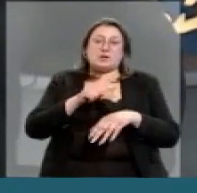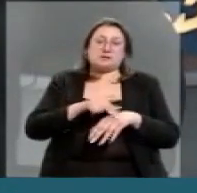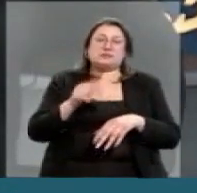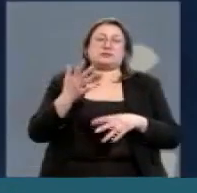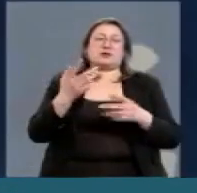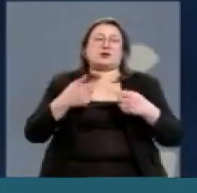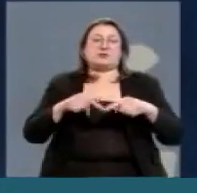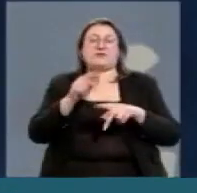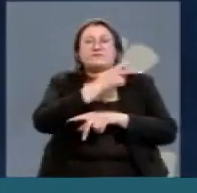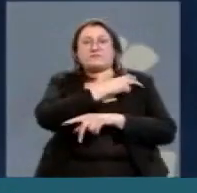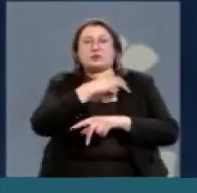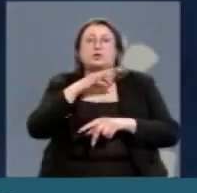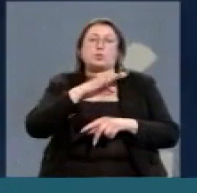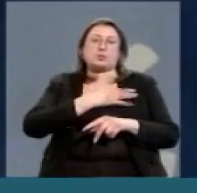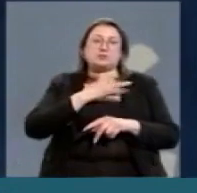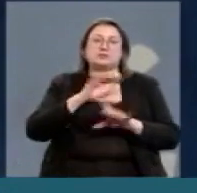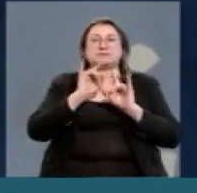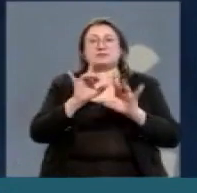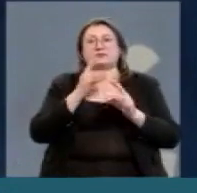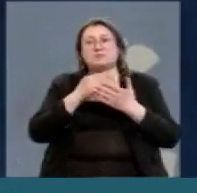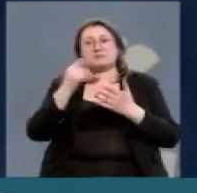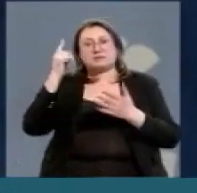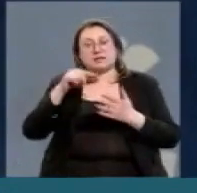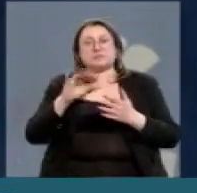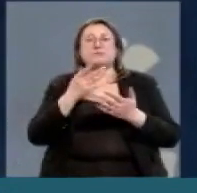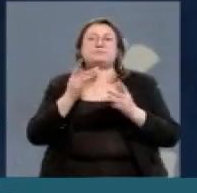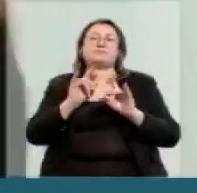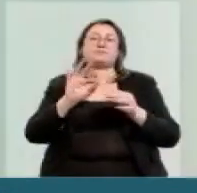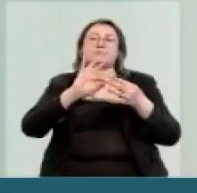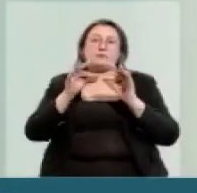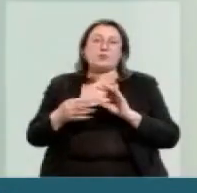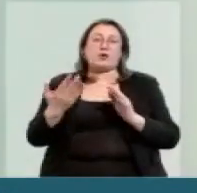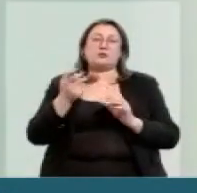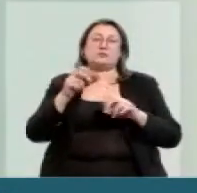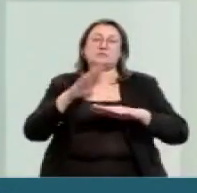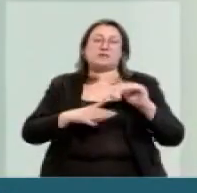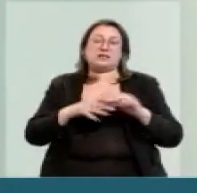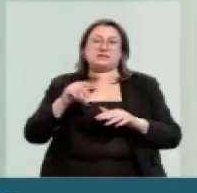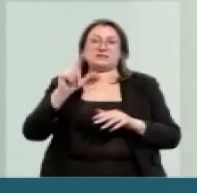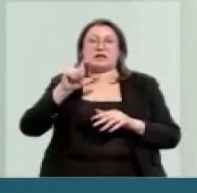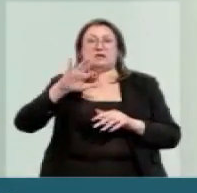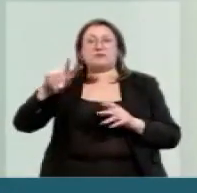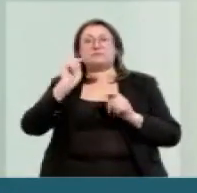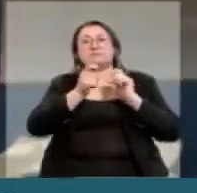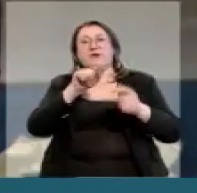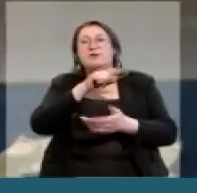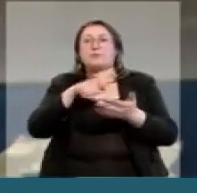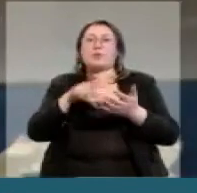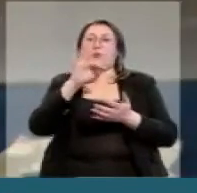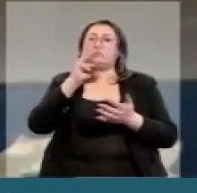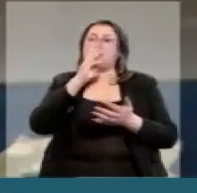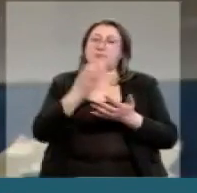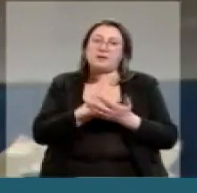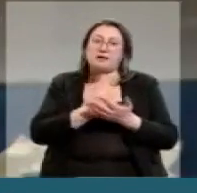правоохранительных органов, врачи и юристы поделились знаниями и рассказали о тонкостях их профессии. С зала звучали вопросы о